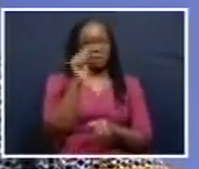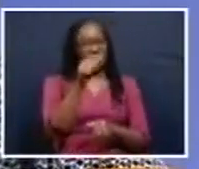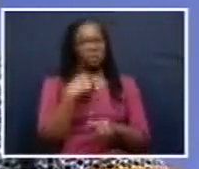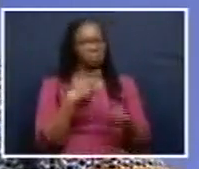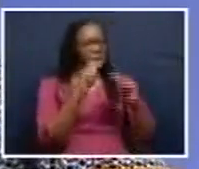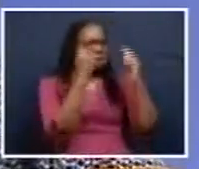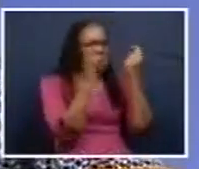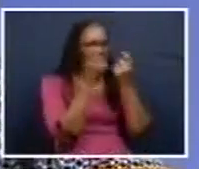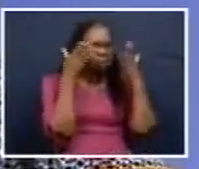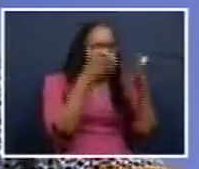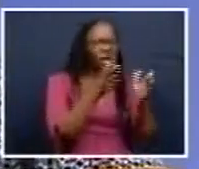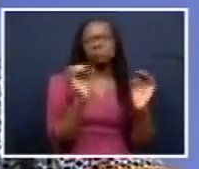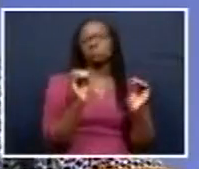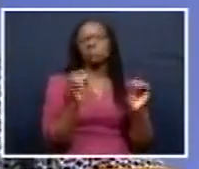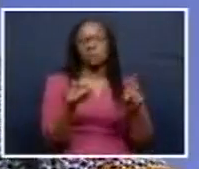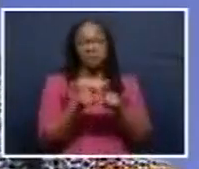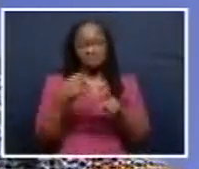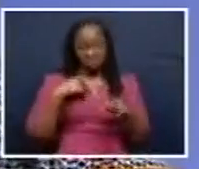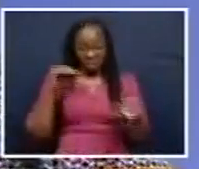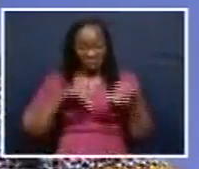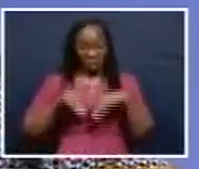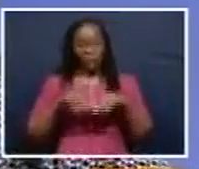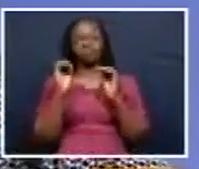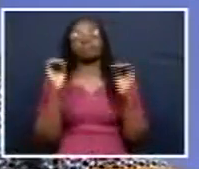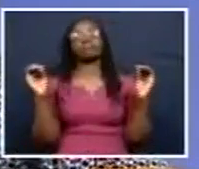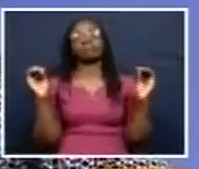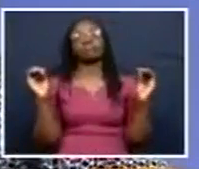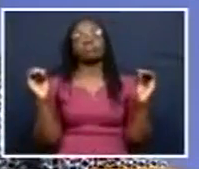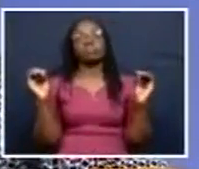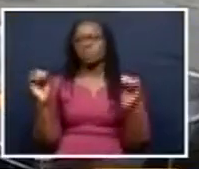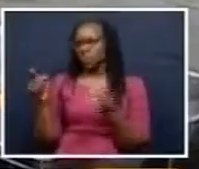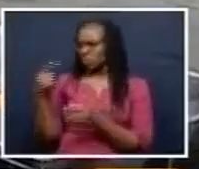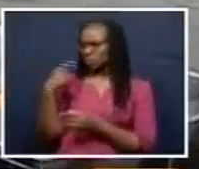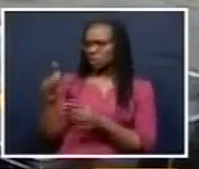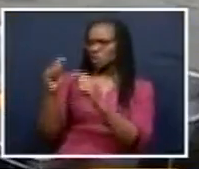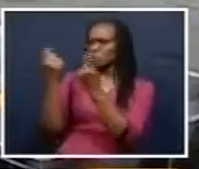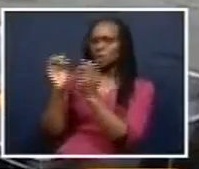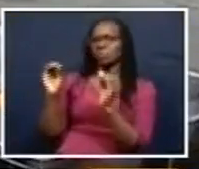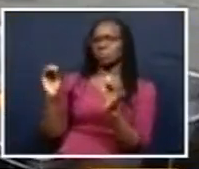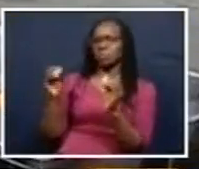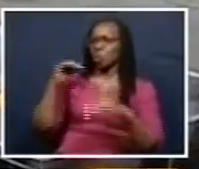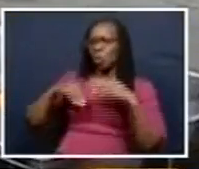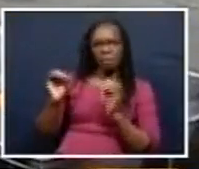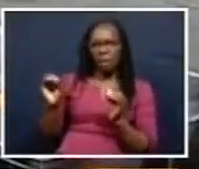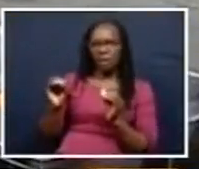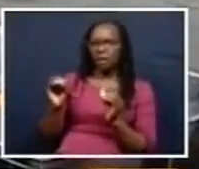si mimi si mfisadi. Ni Mkenya kama wewe Salim. Unaposema wewe si mkabila na wewe si mfisadi, unatumia